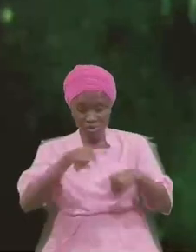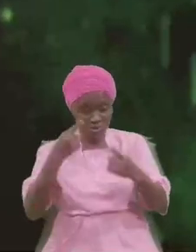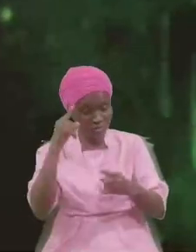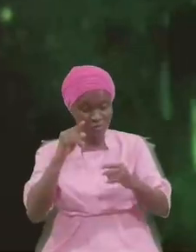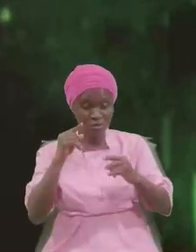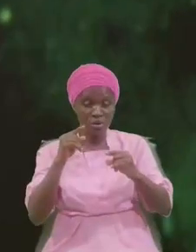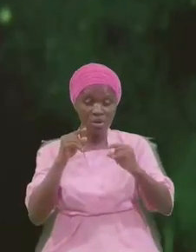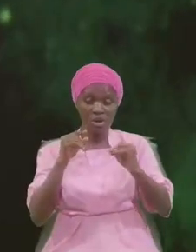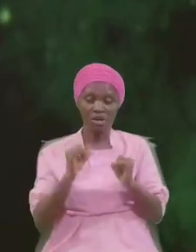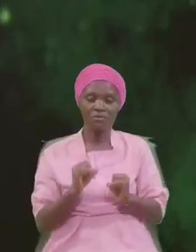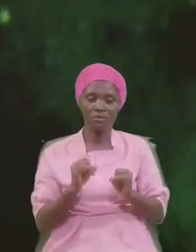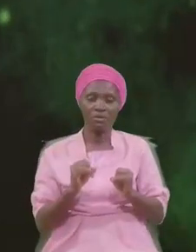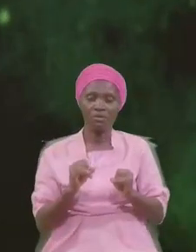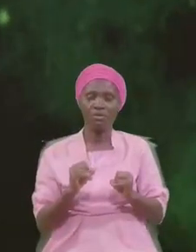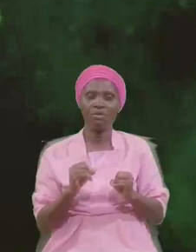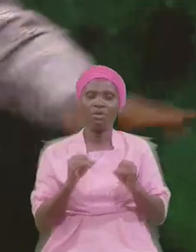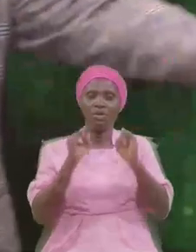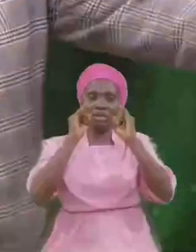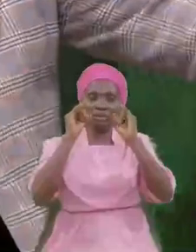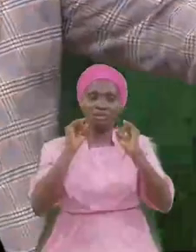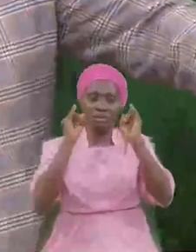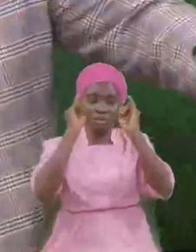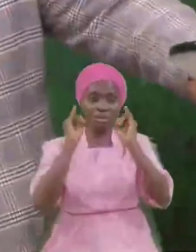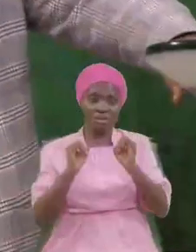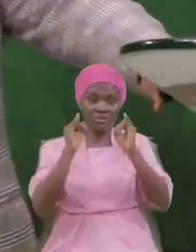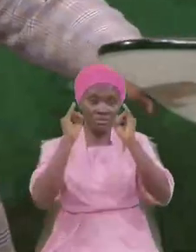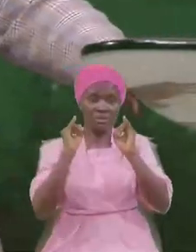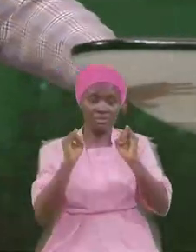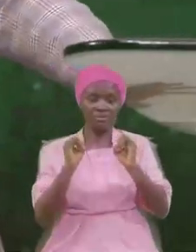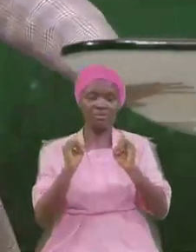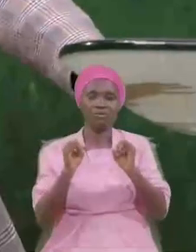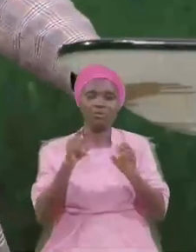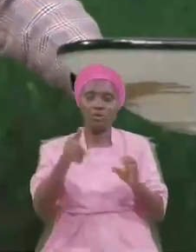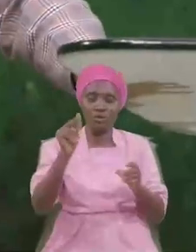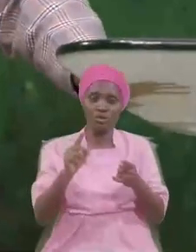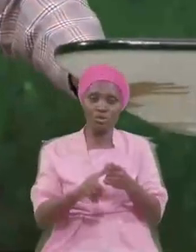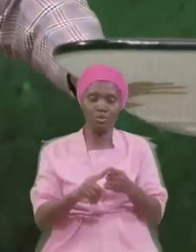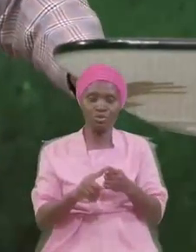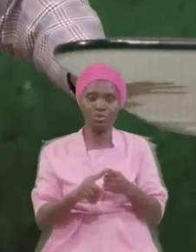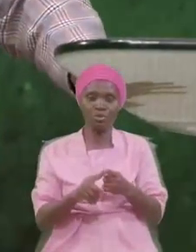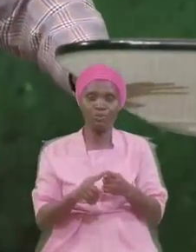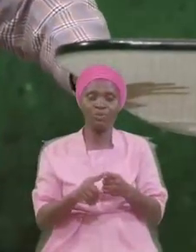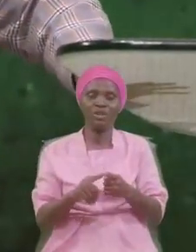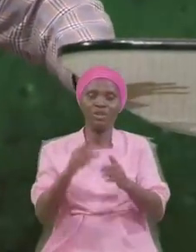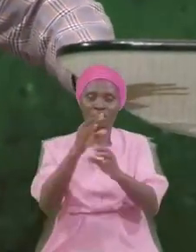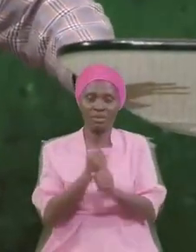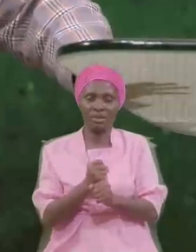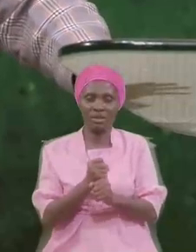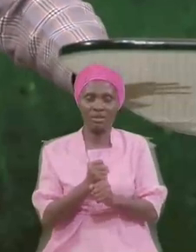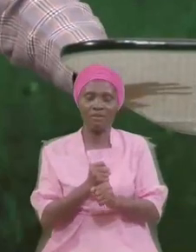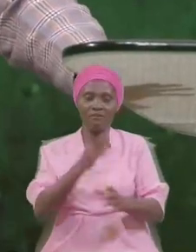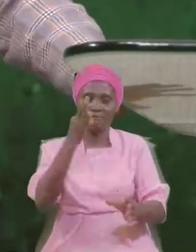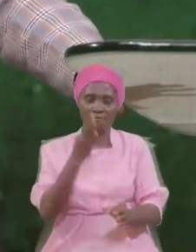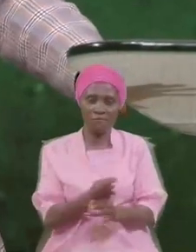ici que prenez par-dessus tout cela le bouclier de la foi. Le bouclier de la foi avec lequel vous